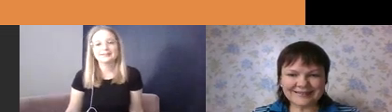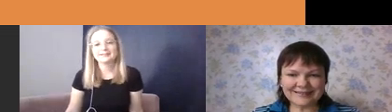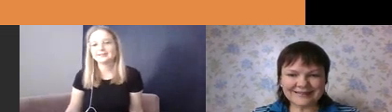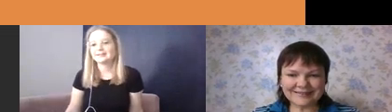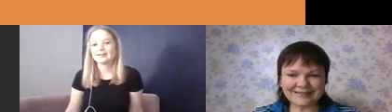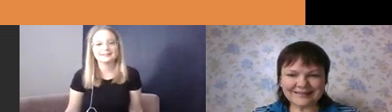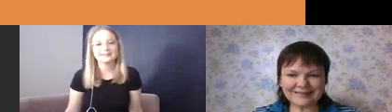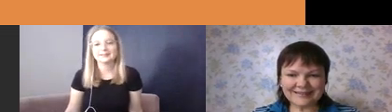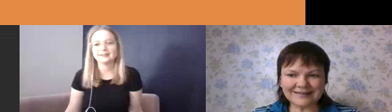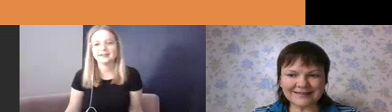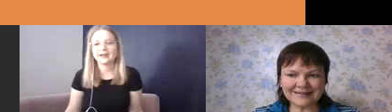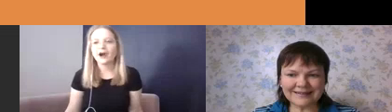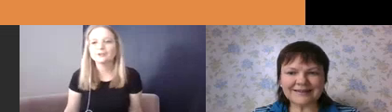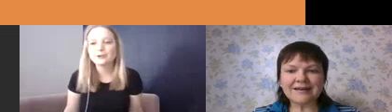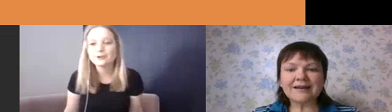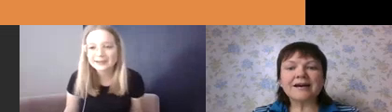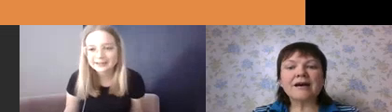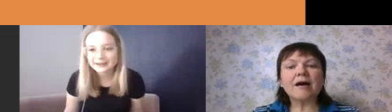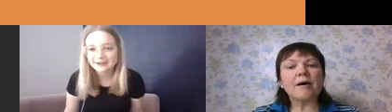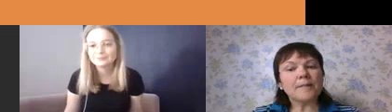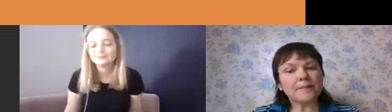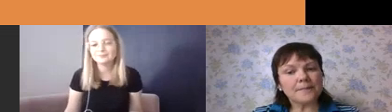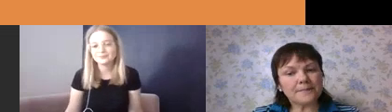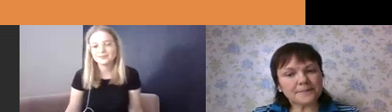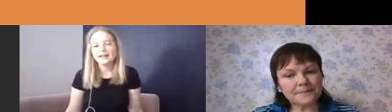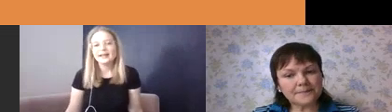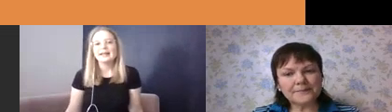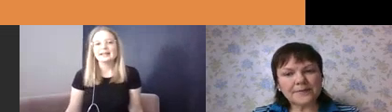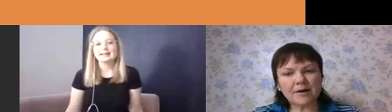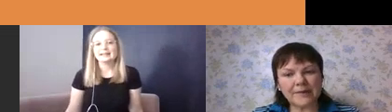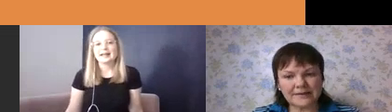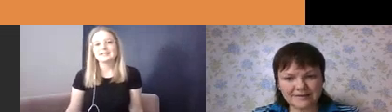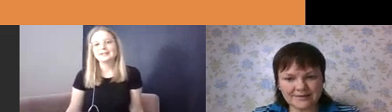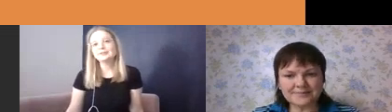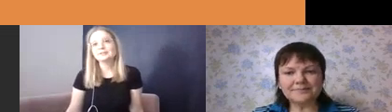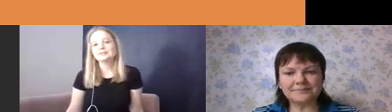kui keegi on, siis on töö eriala.